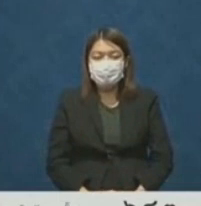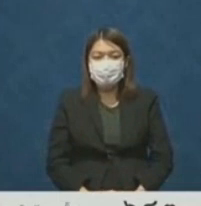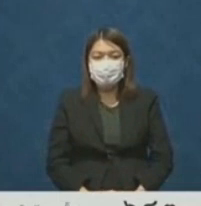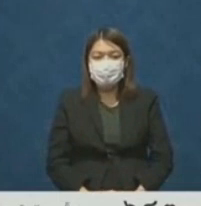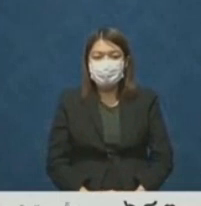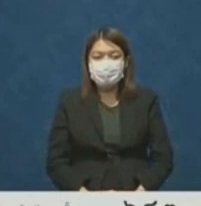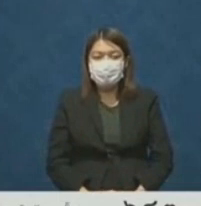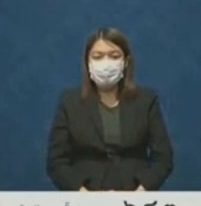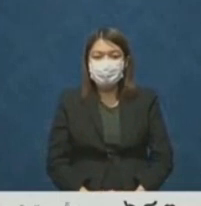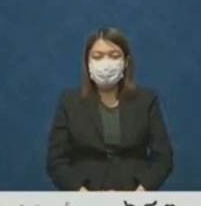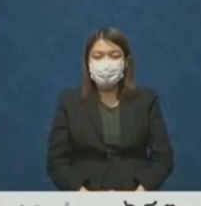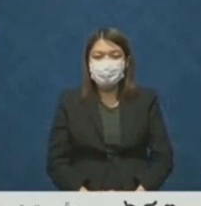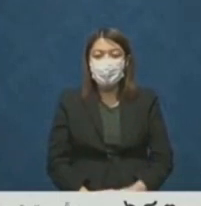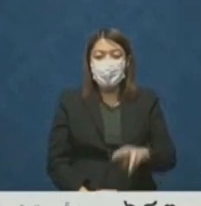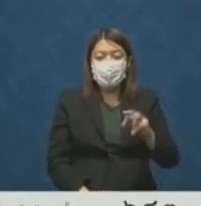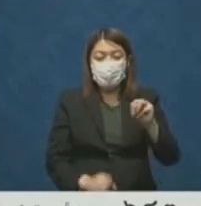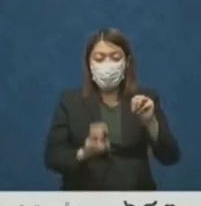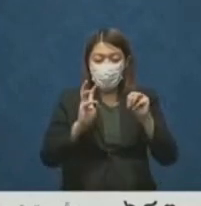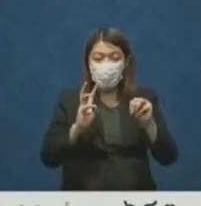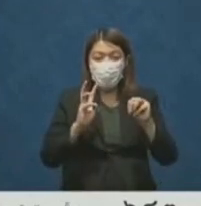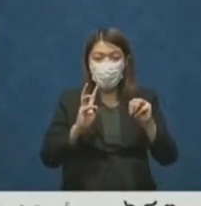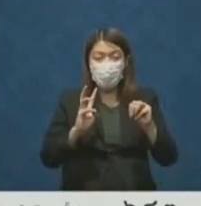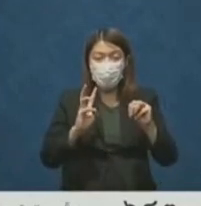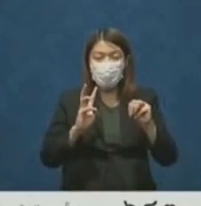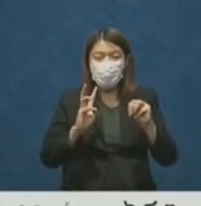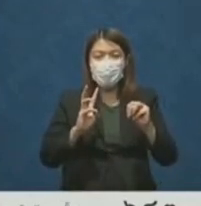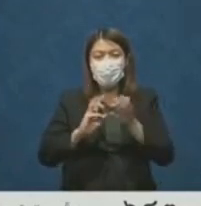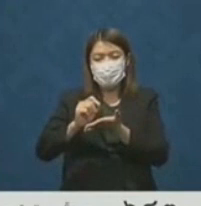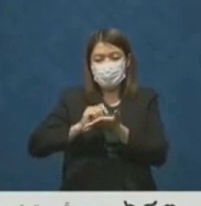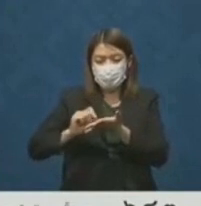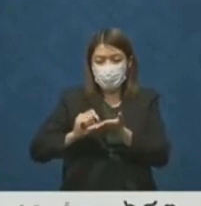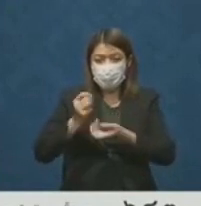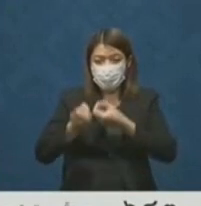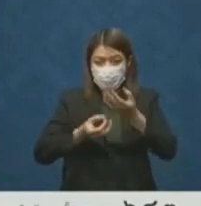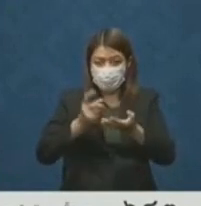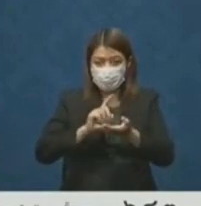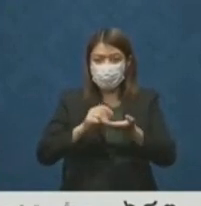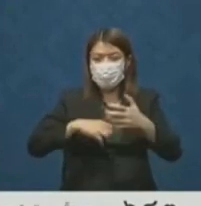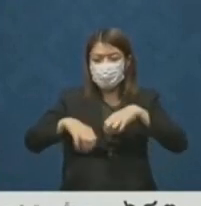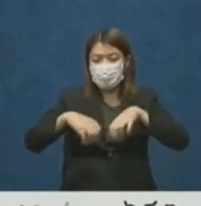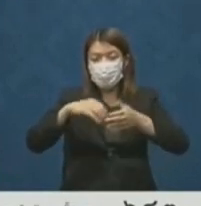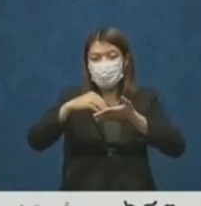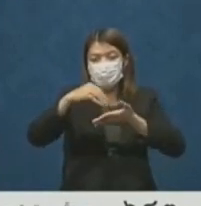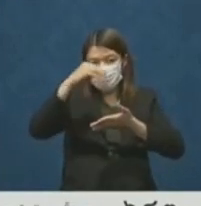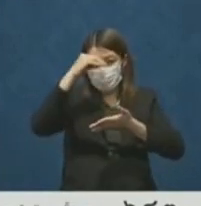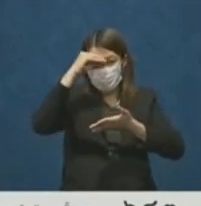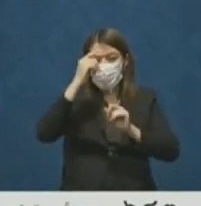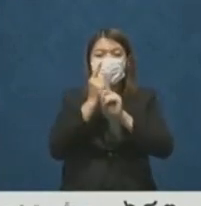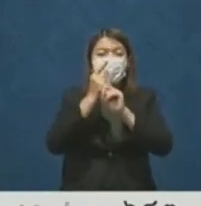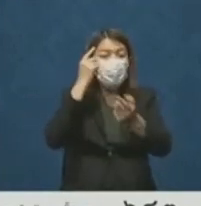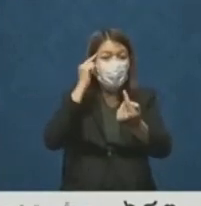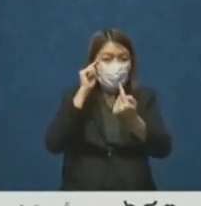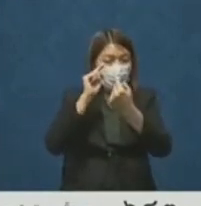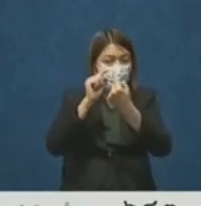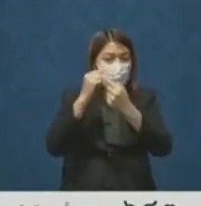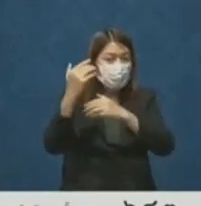ครับคือในความเดิมของมาตรา6นะครับท่านประธานเขียนไว้ว่าการจัดการศึกษาต้องเป็น